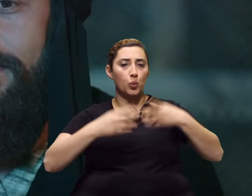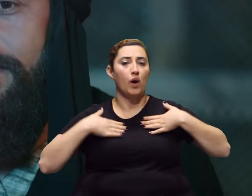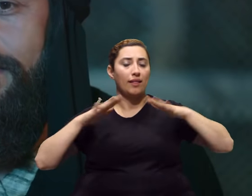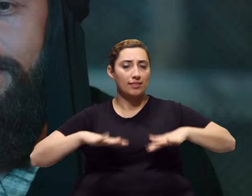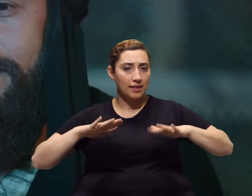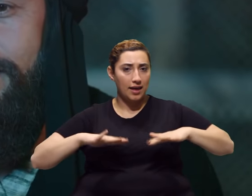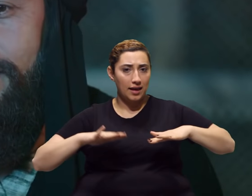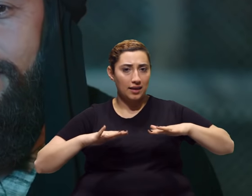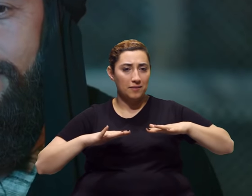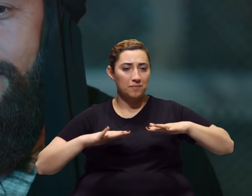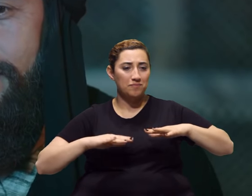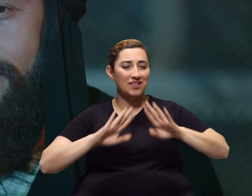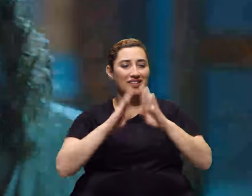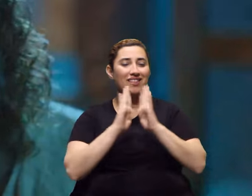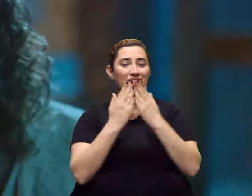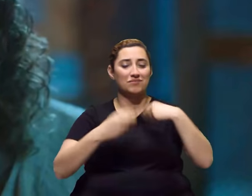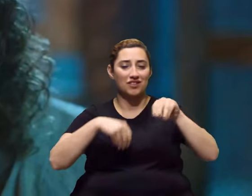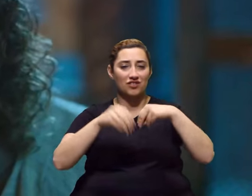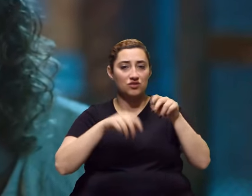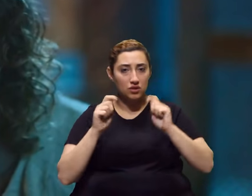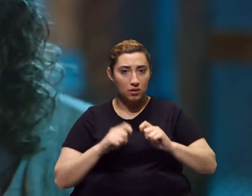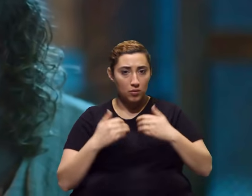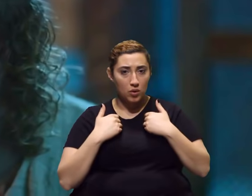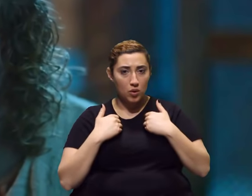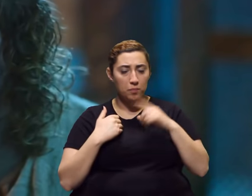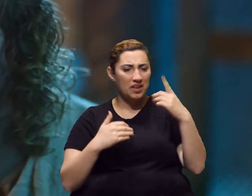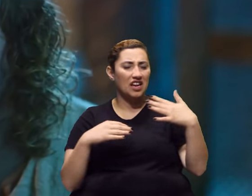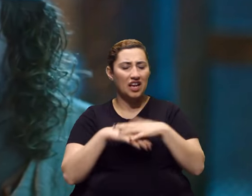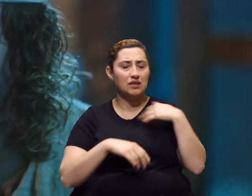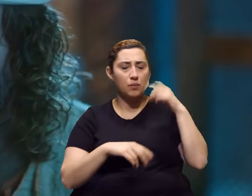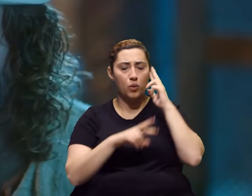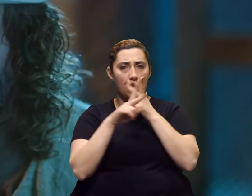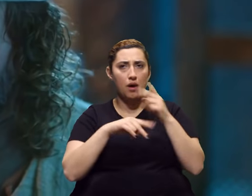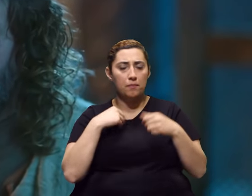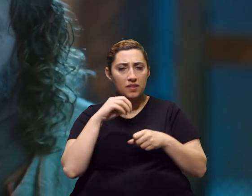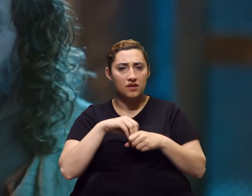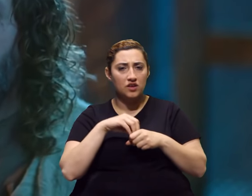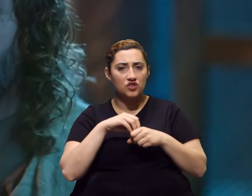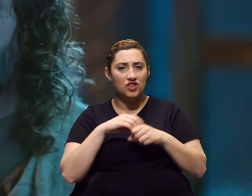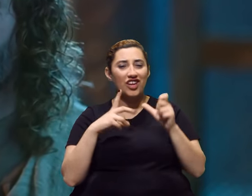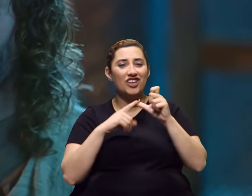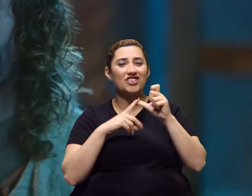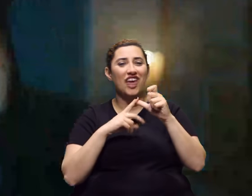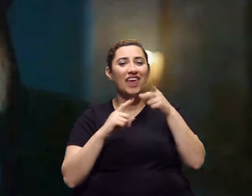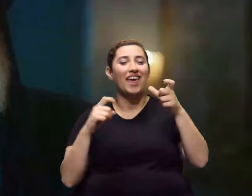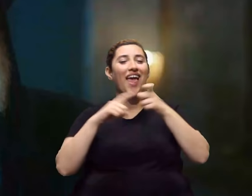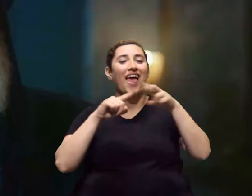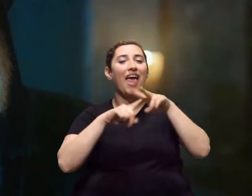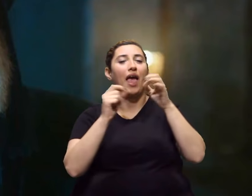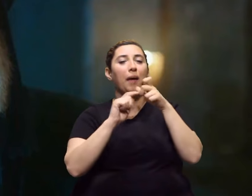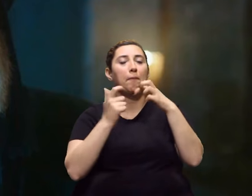dükkanındayım. Sahaflık yaparım. Bir gece rüyamda Şeyh-i Ekber'i